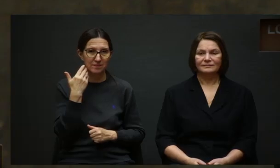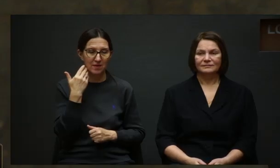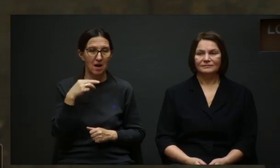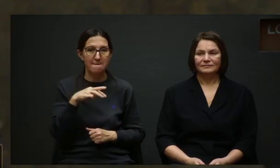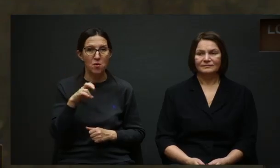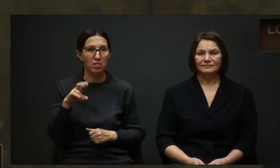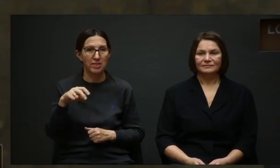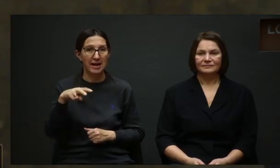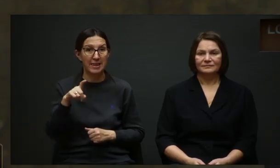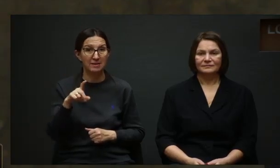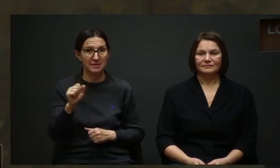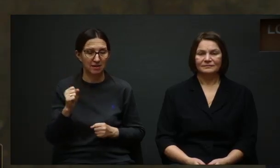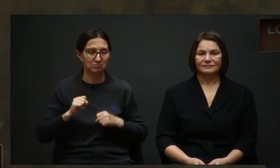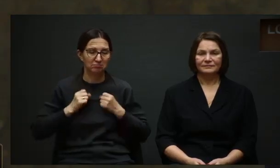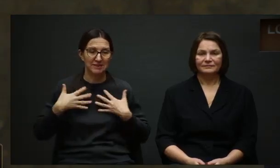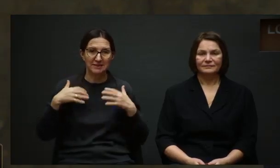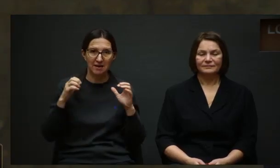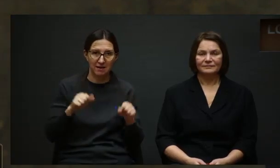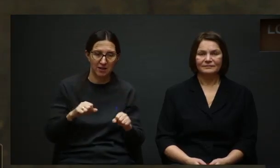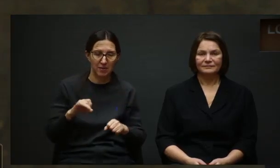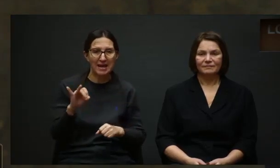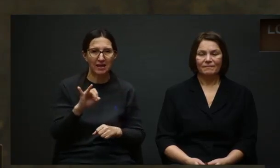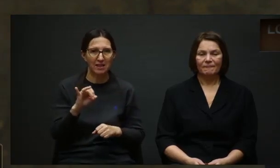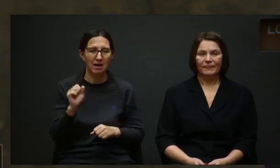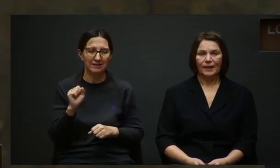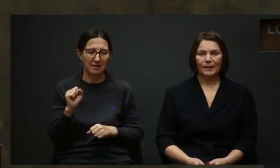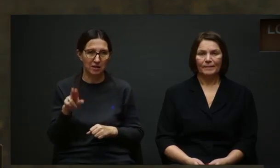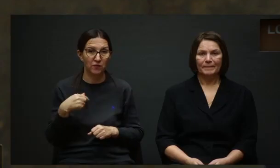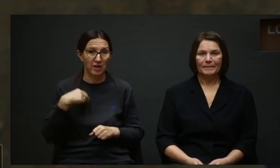Лизы, я учился на втором курсе.